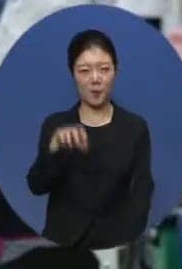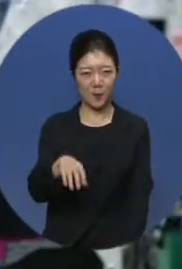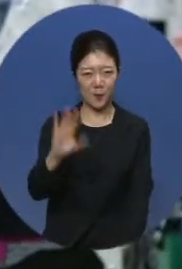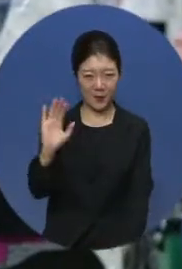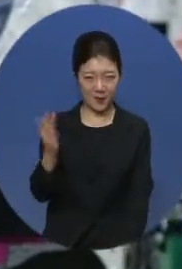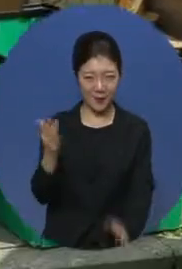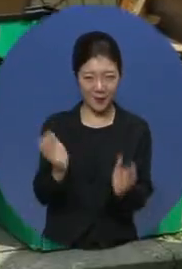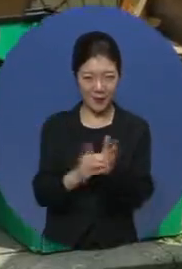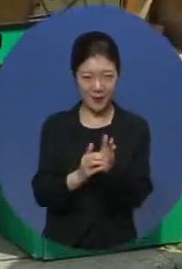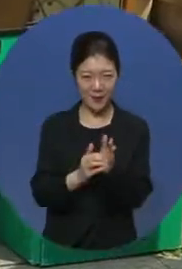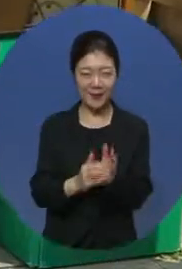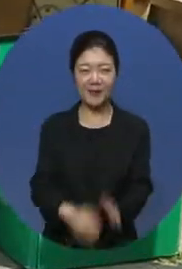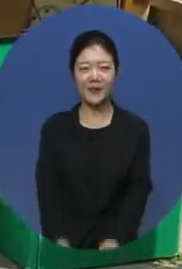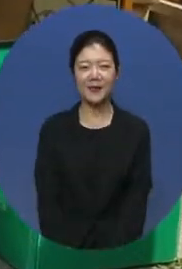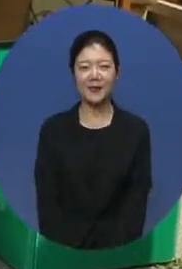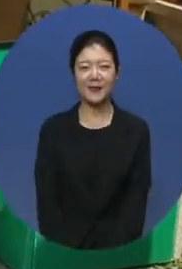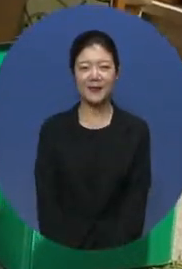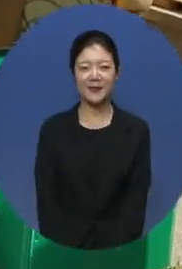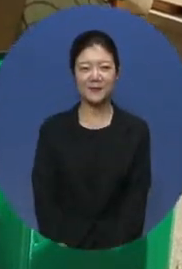되었습니다.